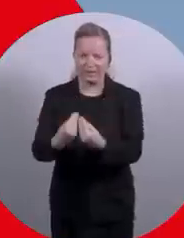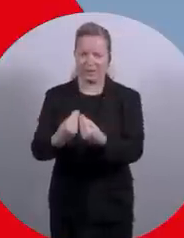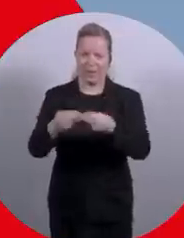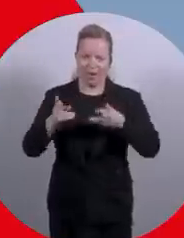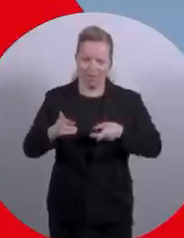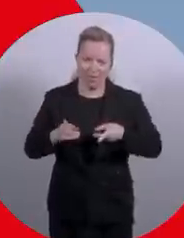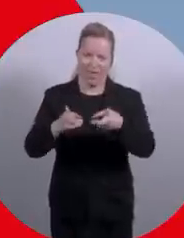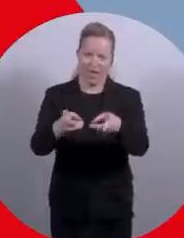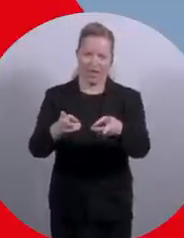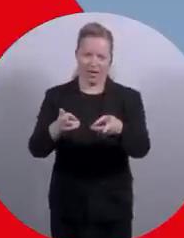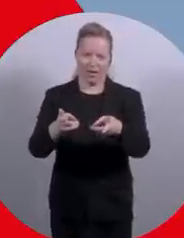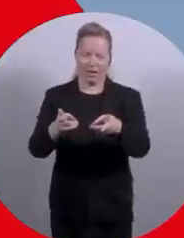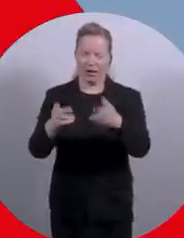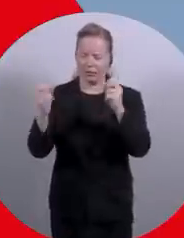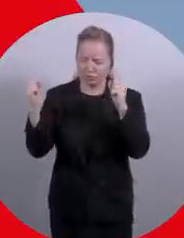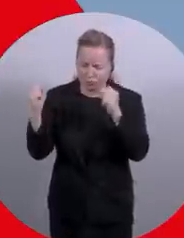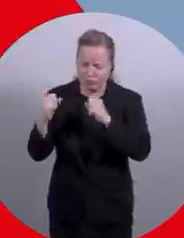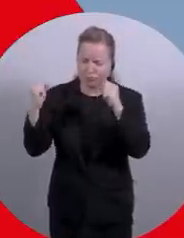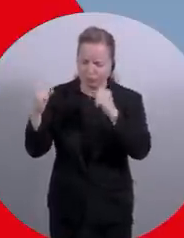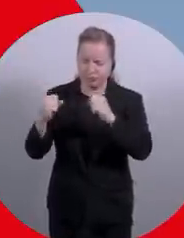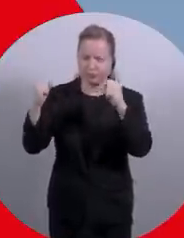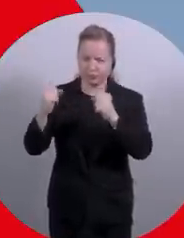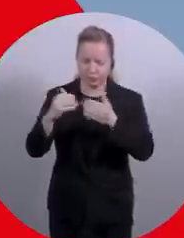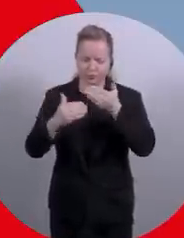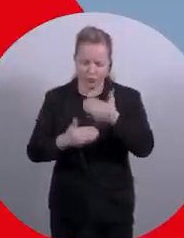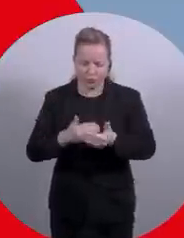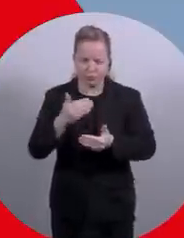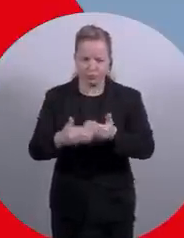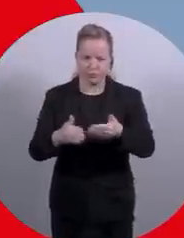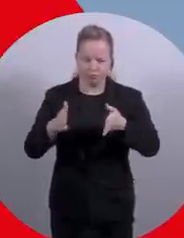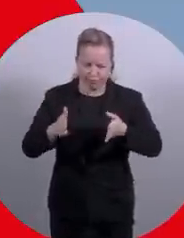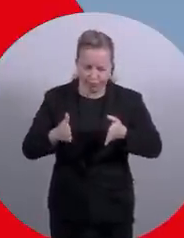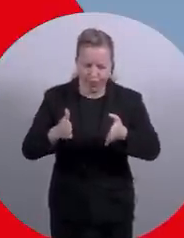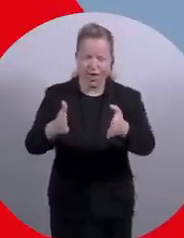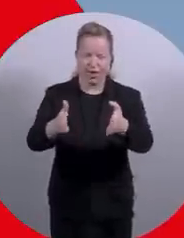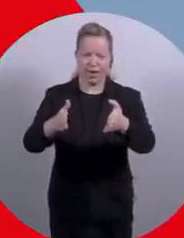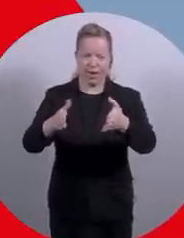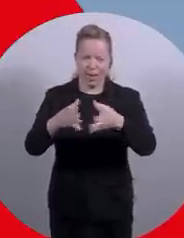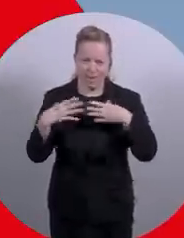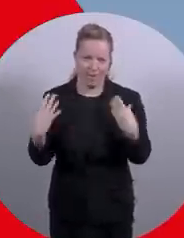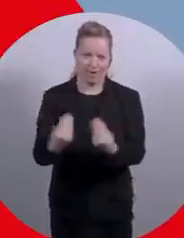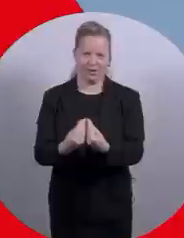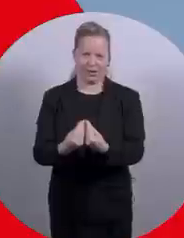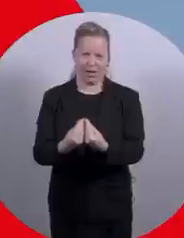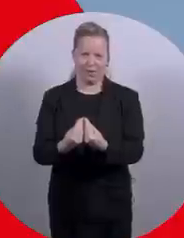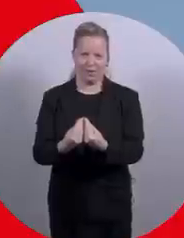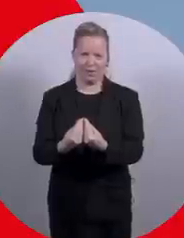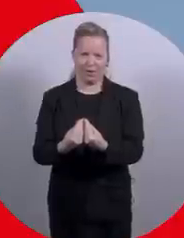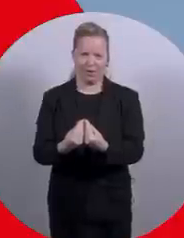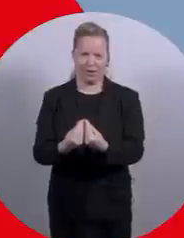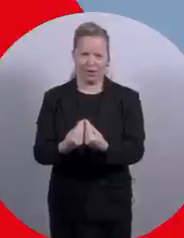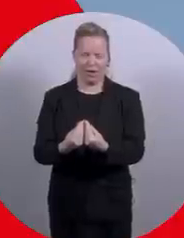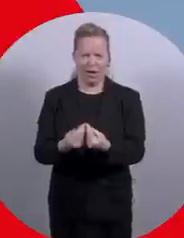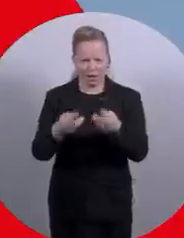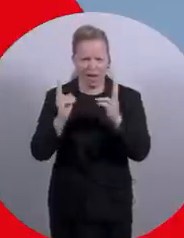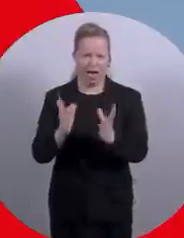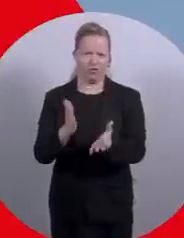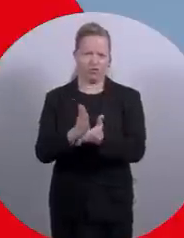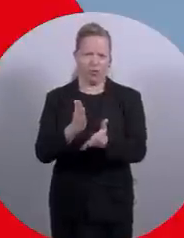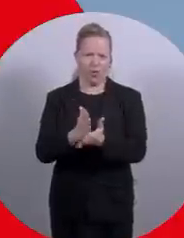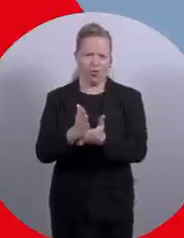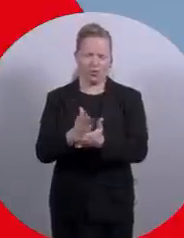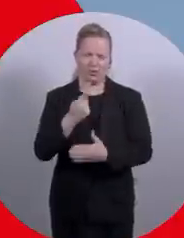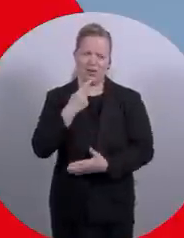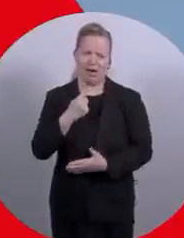gemeinsamen Weg akutieren wir uns diesbezüglich das ist doch ein Leichtes am Ende des Tages zu